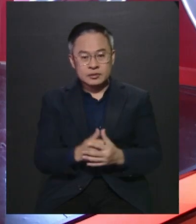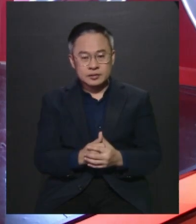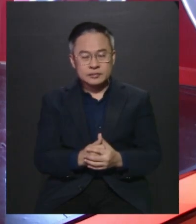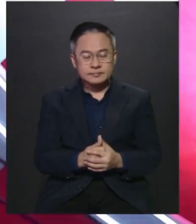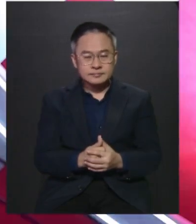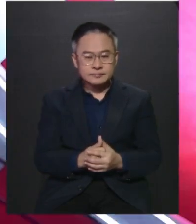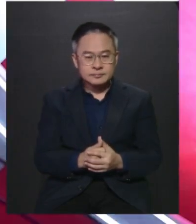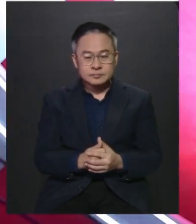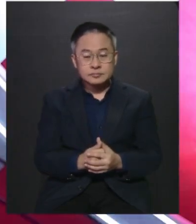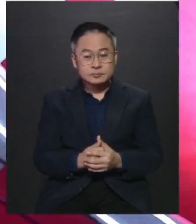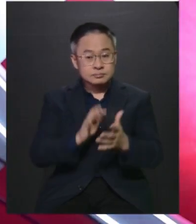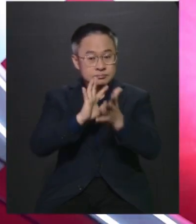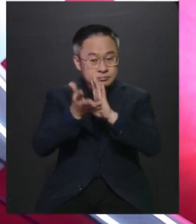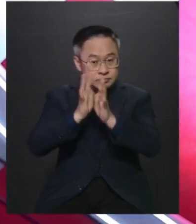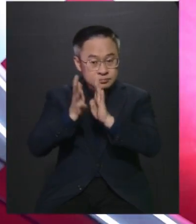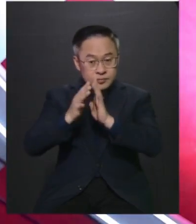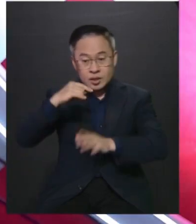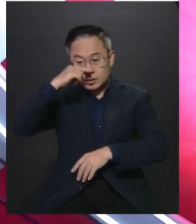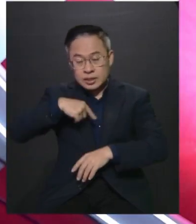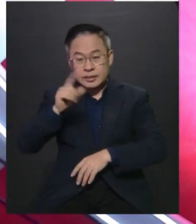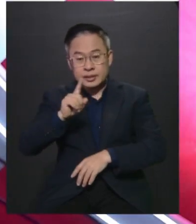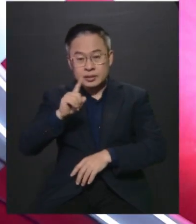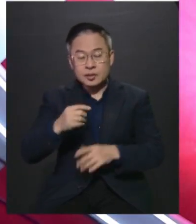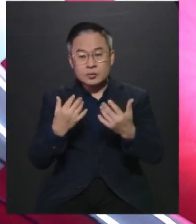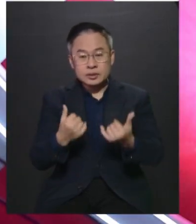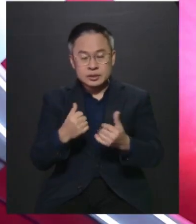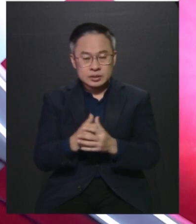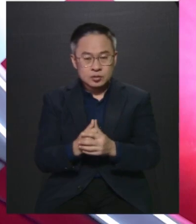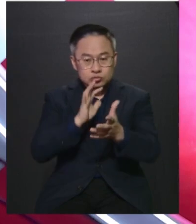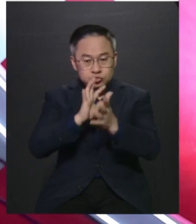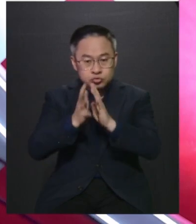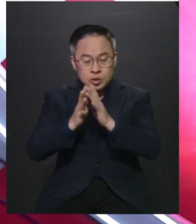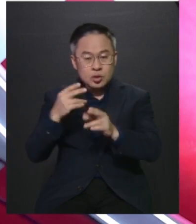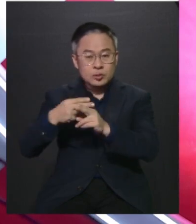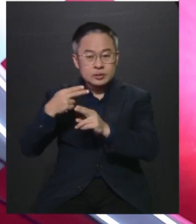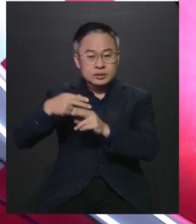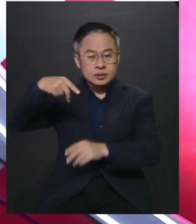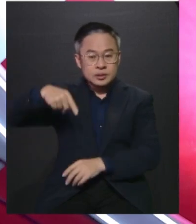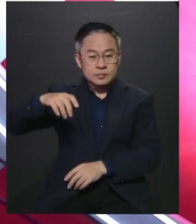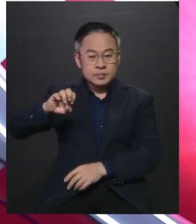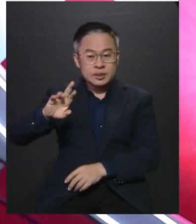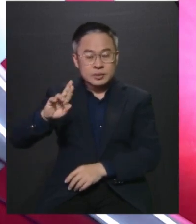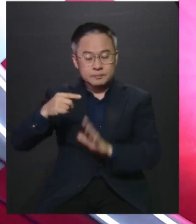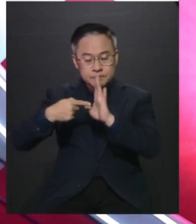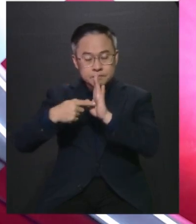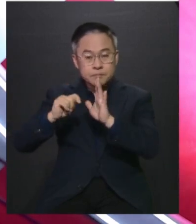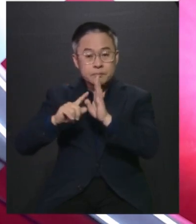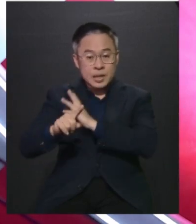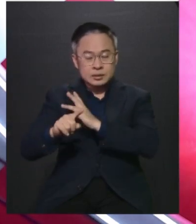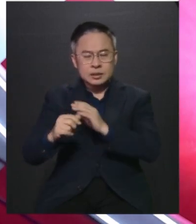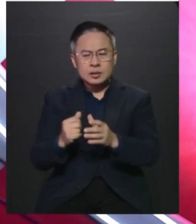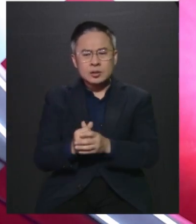ไปตอนที่โต๊ะเล็กอย่างฟุตซอล TheChampionshipกันบ้างนะครับปรากฏว่าเมื่อวานนี้ครับพีระพัฒน์กดคนเดียว 3ประตูครับภา